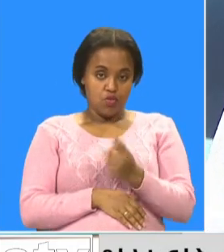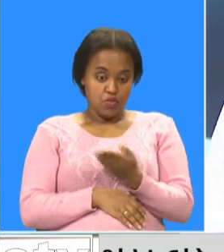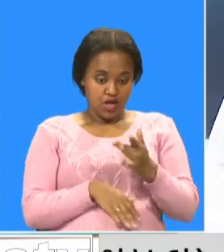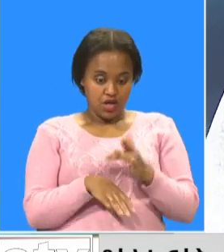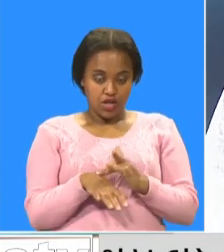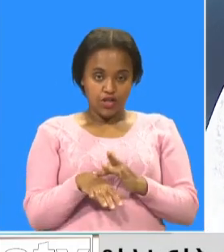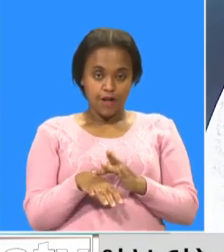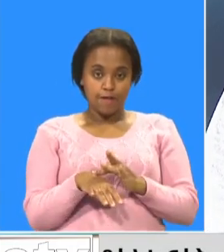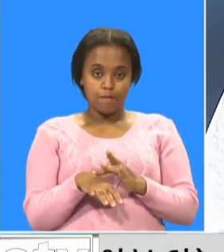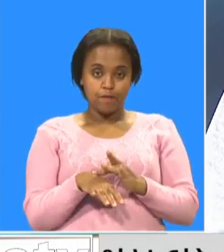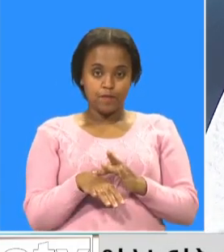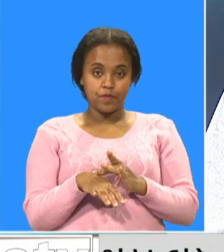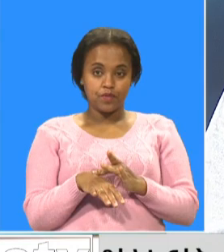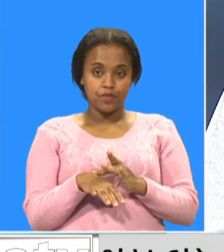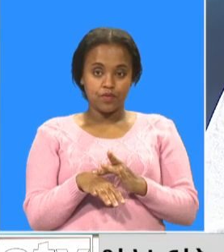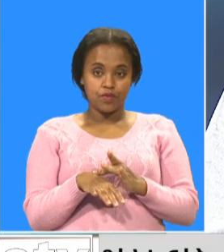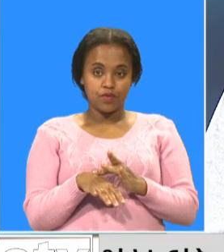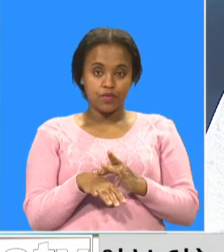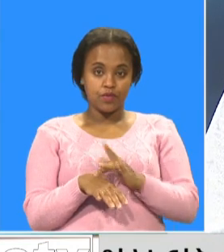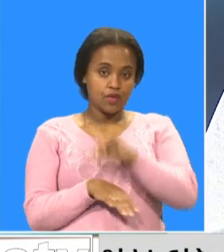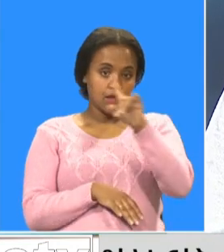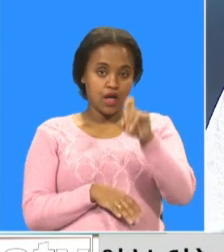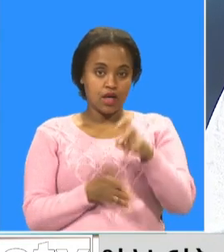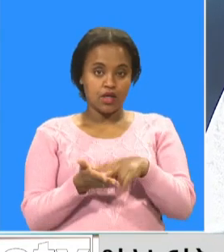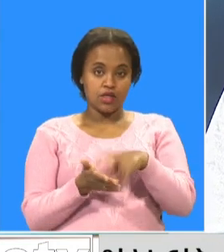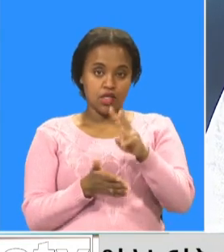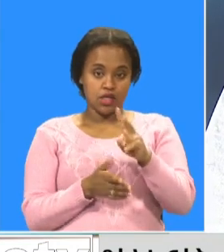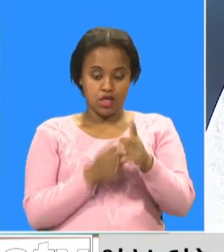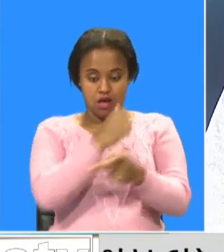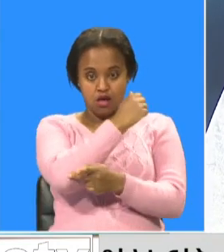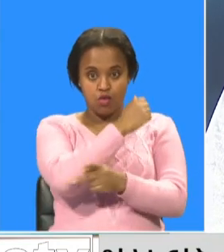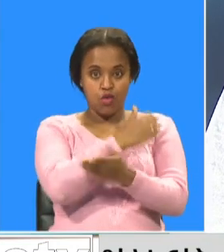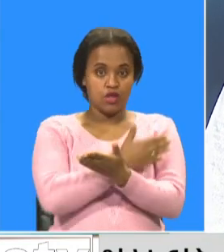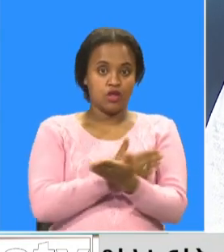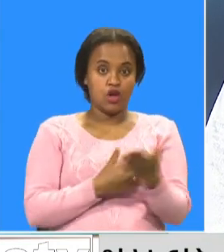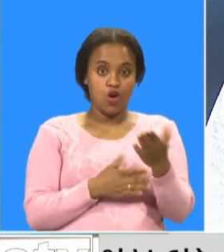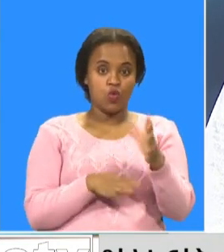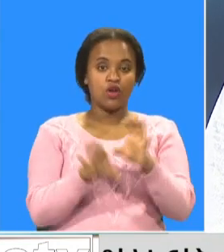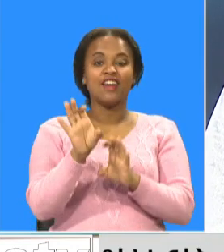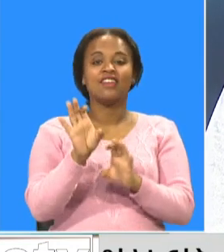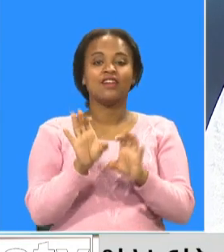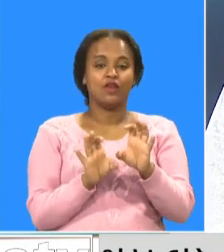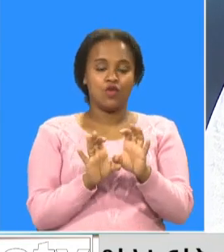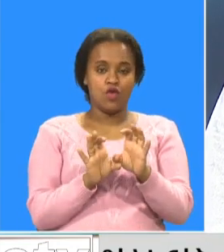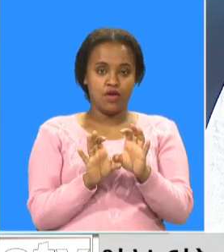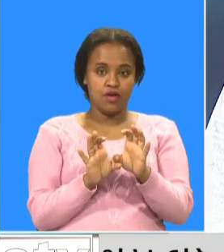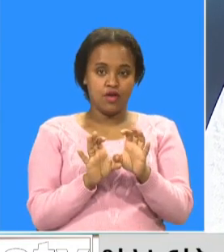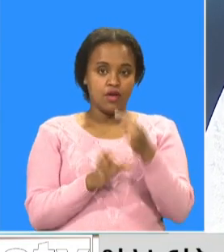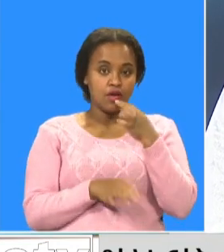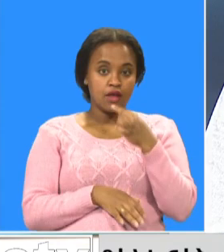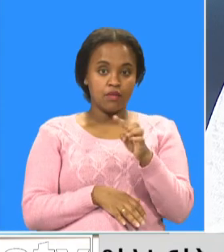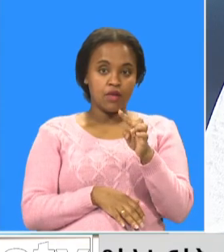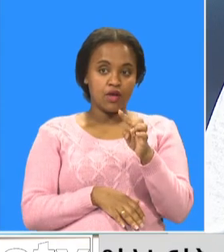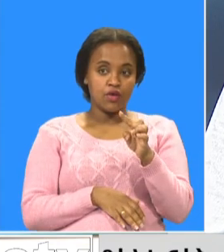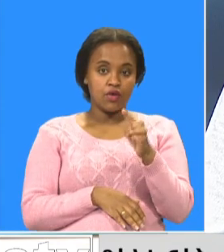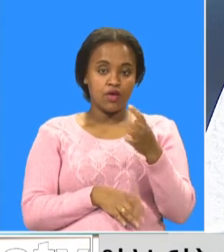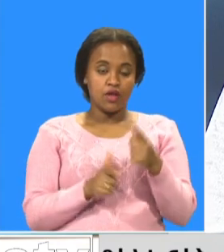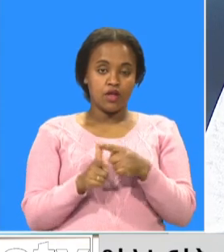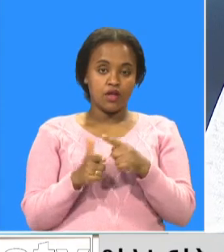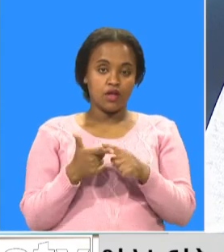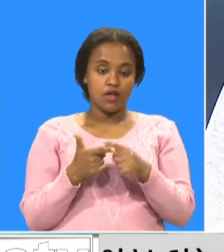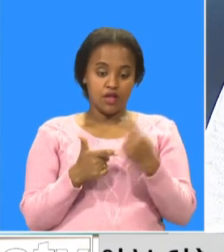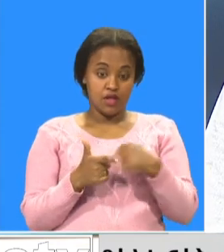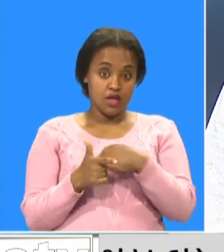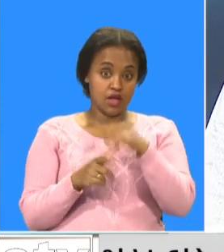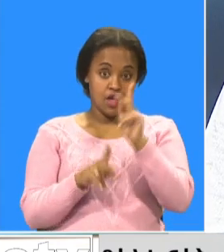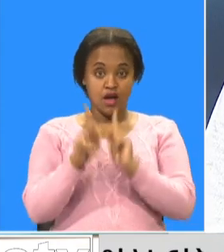ለመንግ አሁን ጥያቄ ሲያነሳ የፖለቲካ ጉዳይ ተደርጓል የሚለው እንግዲህ